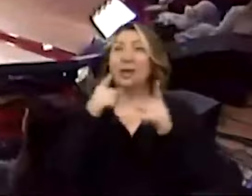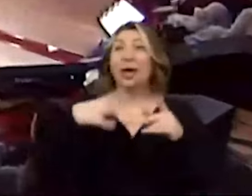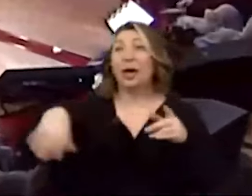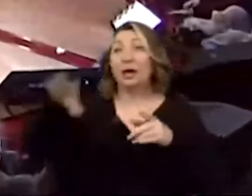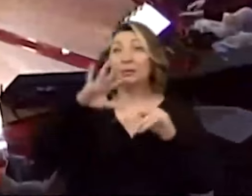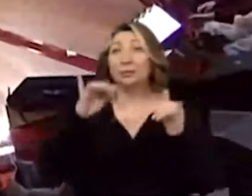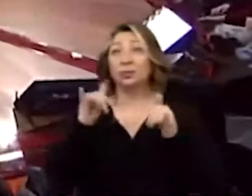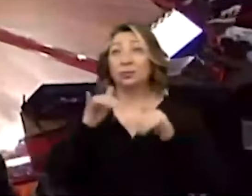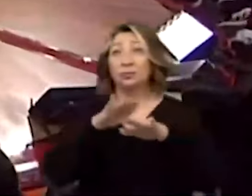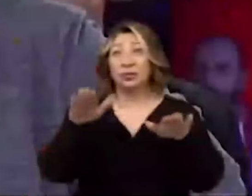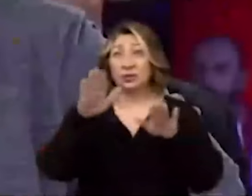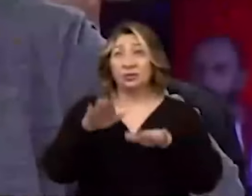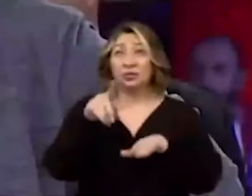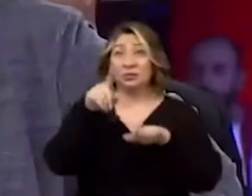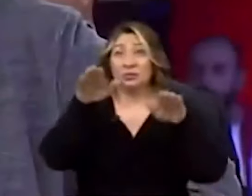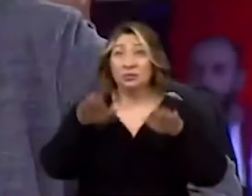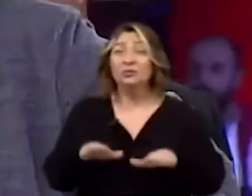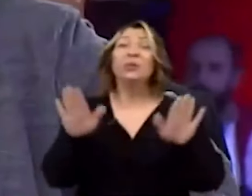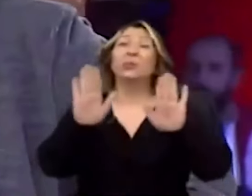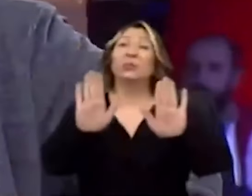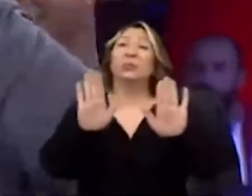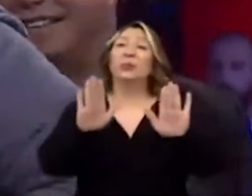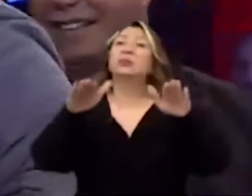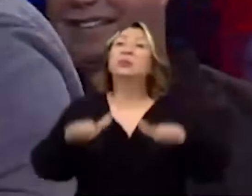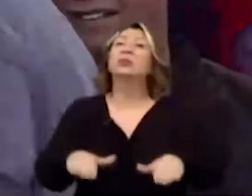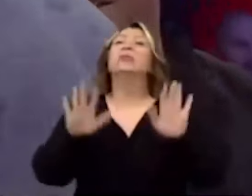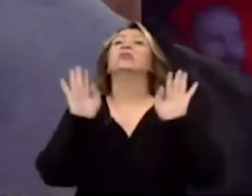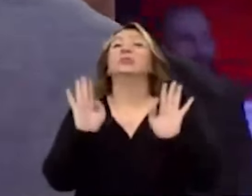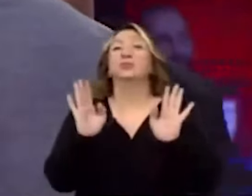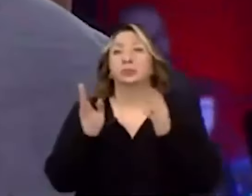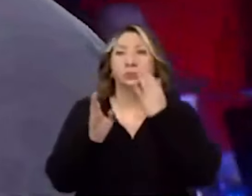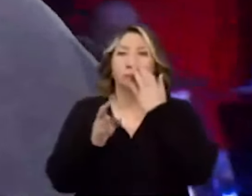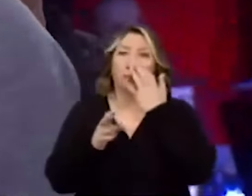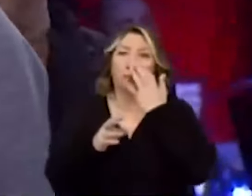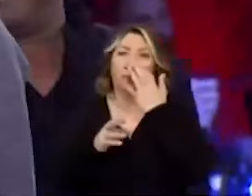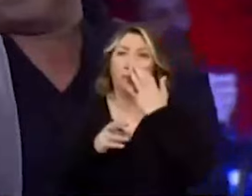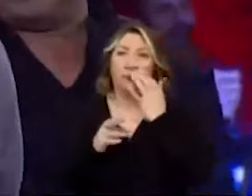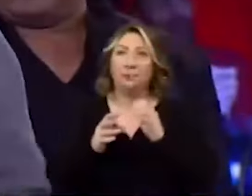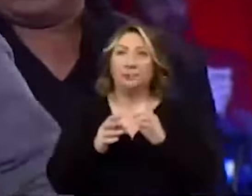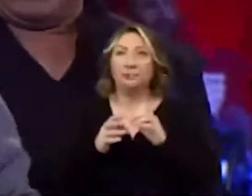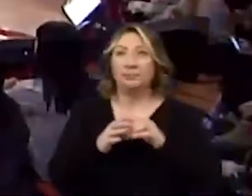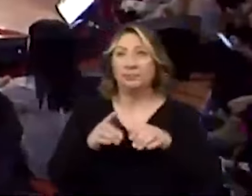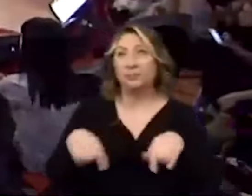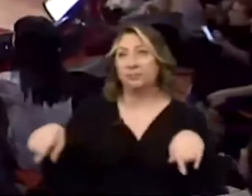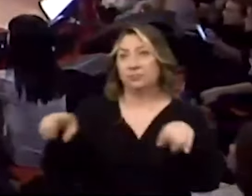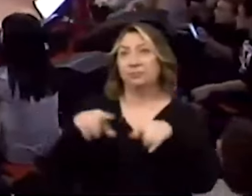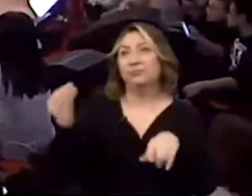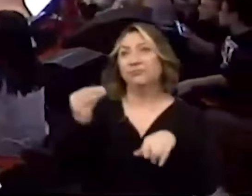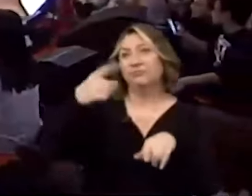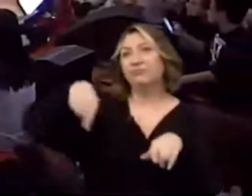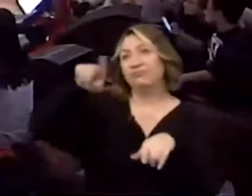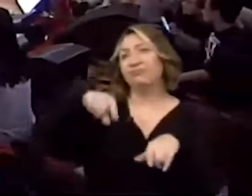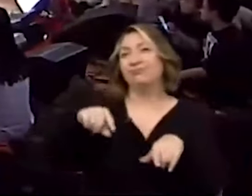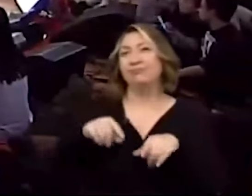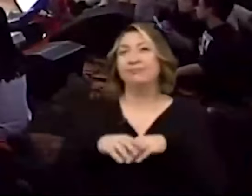oynayacak. Bu masa, herkes masa kalacak mı? İndiriyor mu bunu? Hayır, hayır, indiremeyiz. İndirirsek ne yapacağız? Tamam. O zaman şu alanı kullanacağız. Şu alanı, evet.